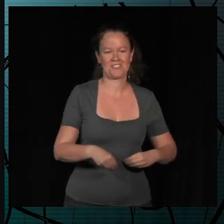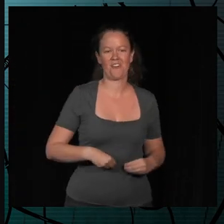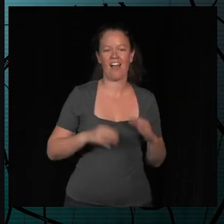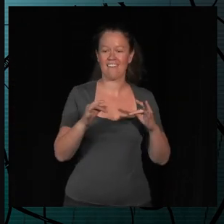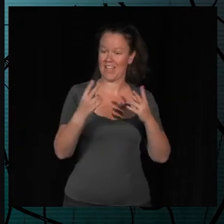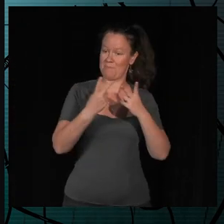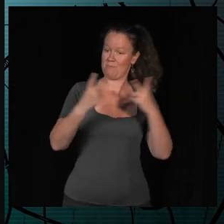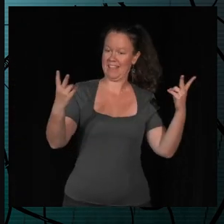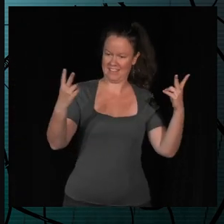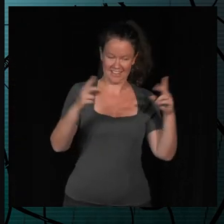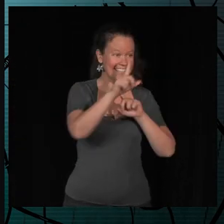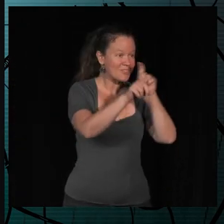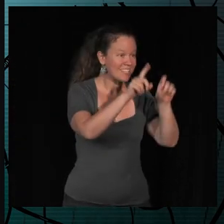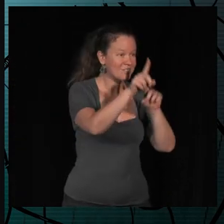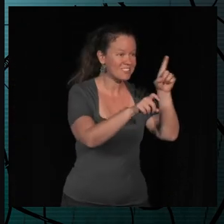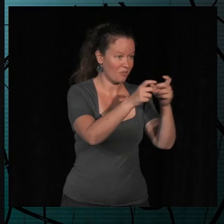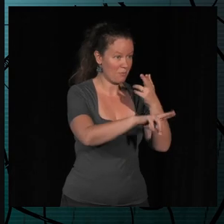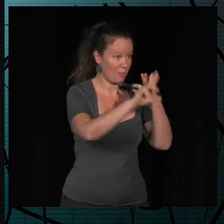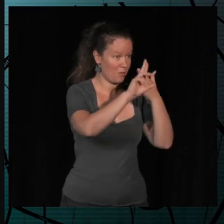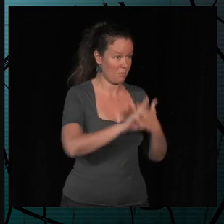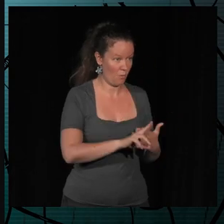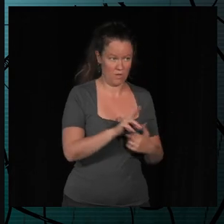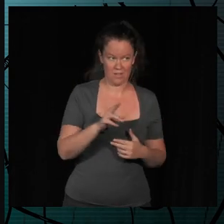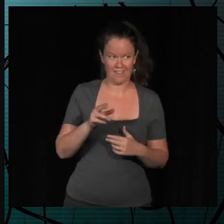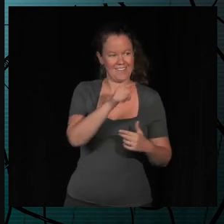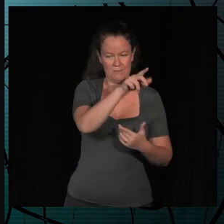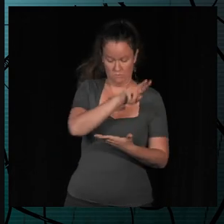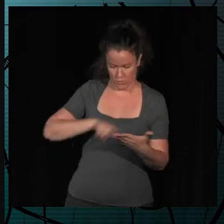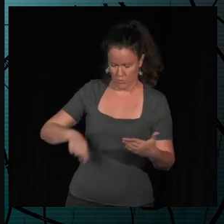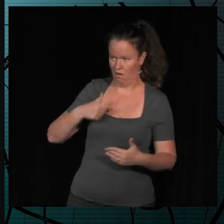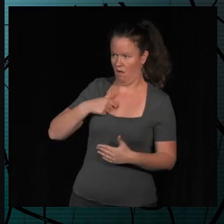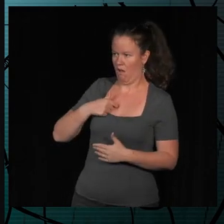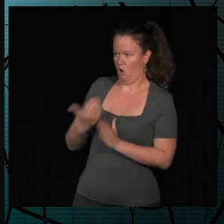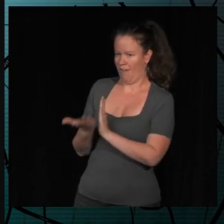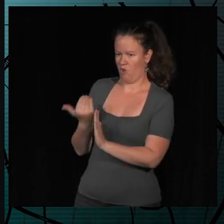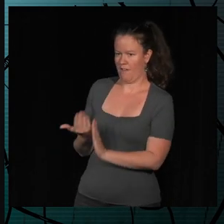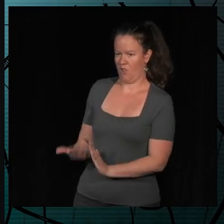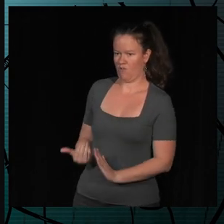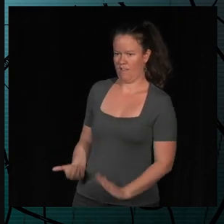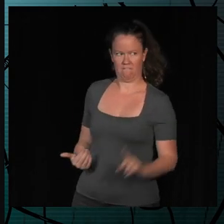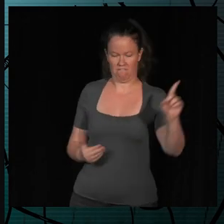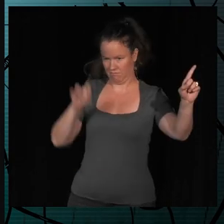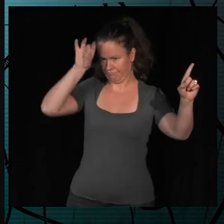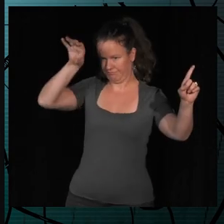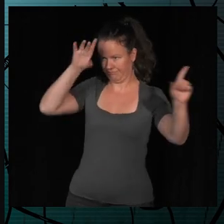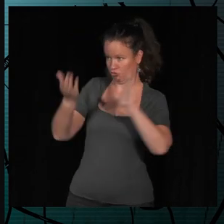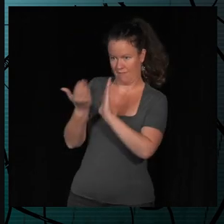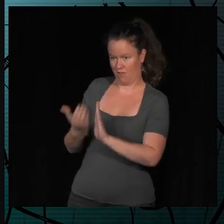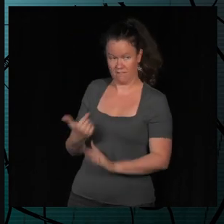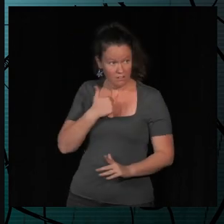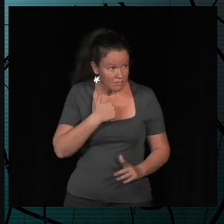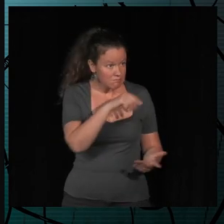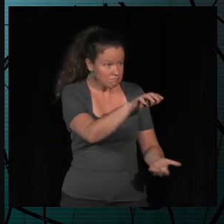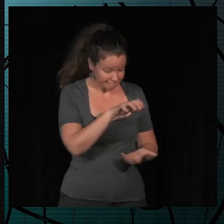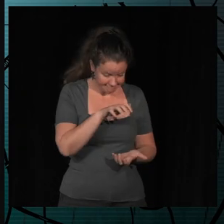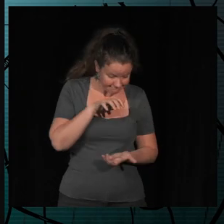finalement ne mettez rien de ce que j'ai pu dire parce que justement il y a de plus en plus un dénis et il y a il y a rien de pire